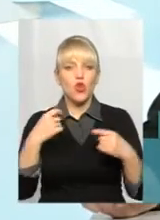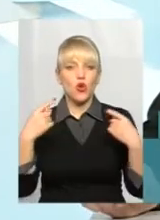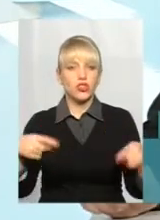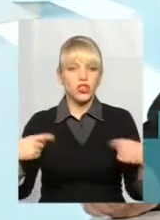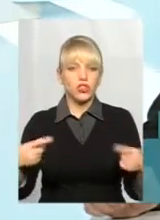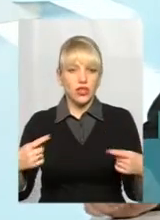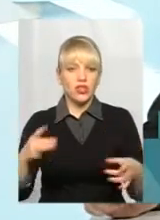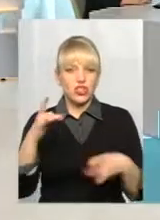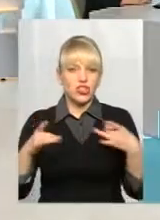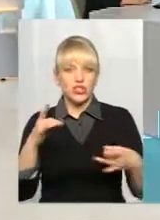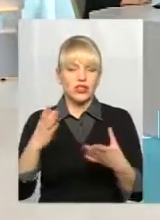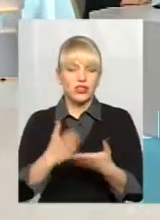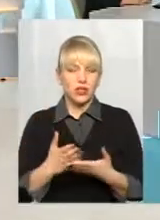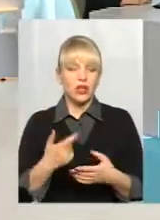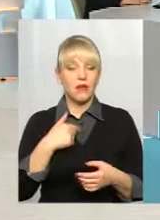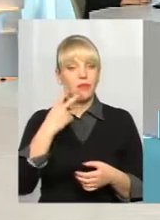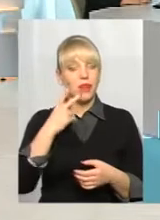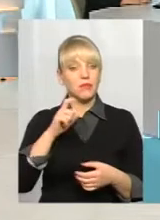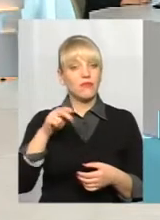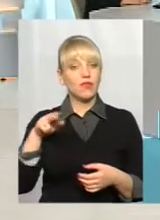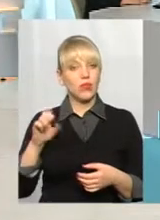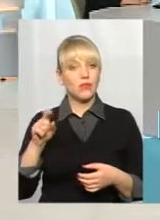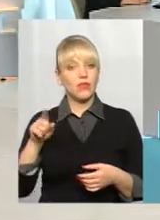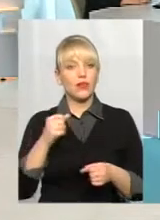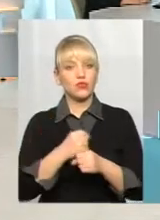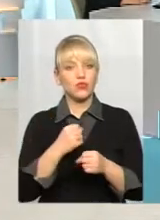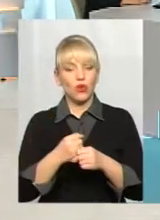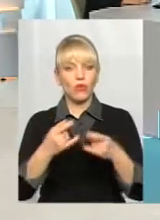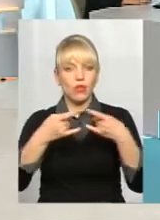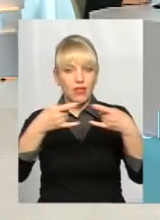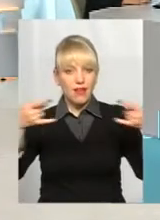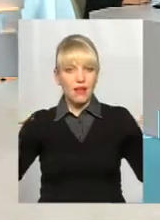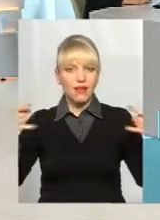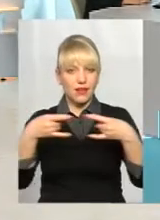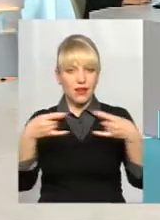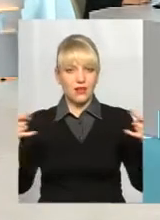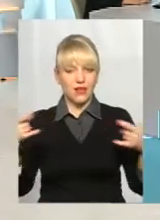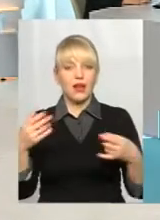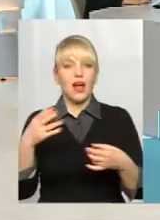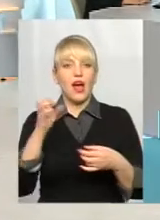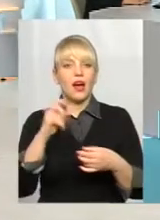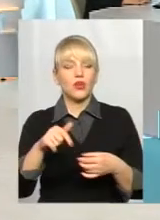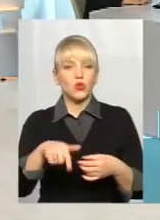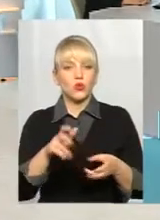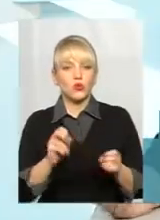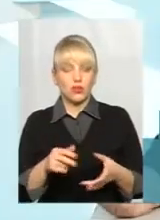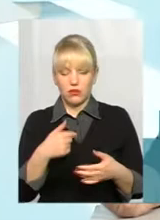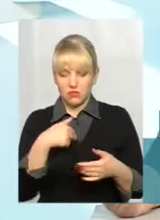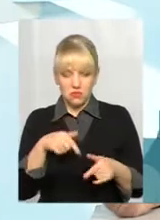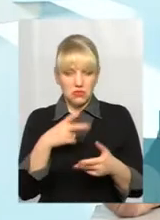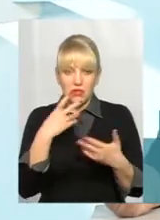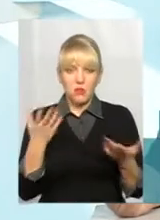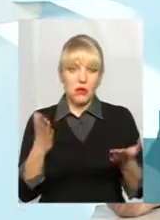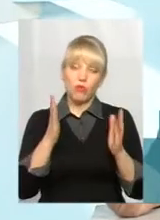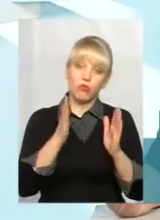фури. Ми бачимо, як в Європі зроблені там екрани. Можливо, і тут будуть, але я ніде цього не бачив. Чи вони будуть,